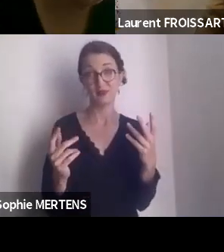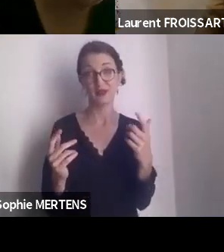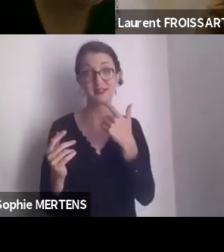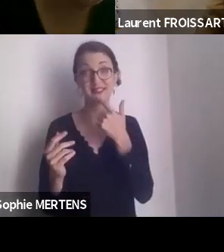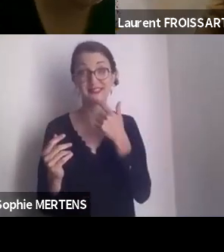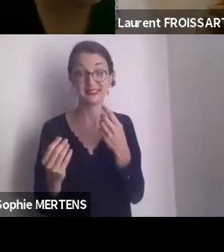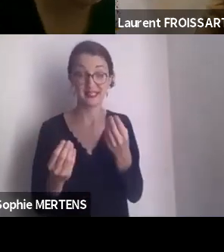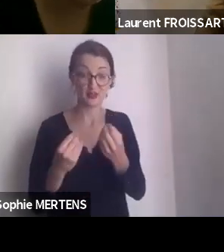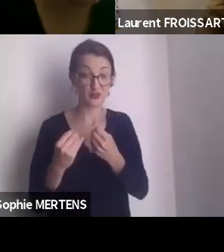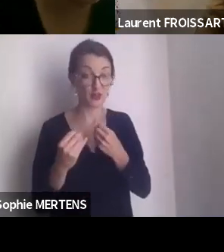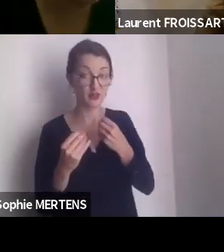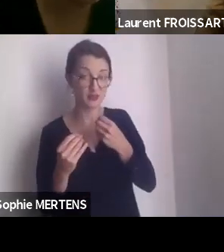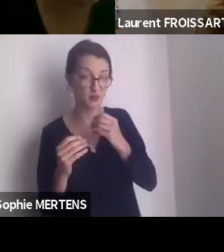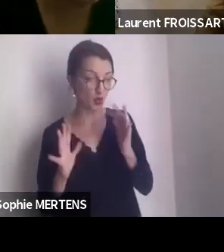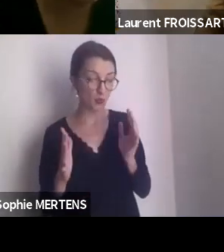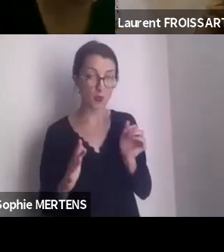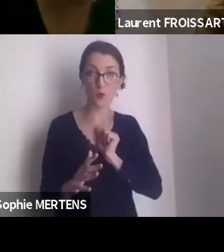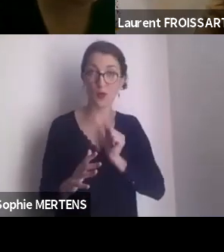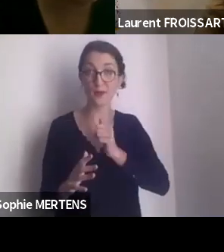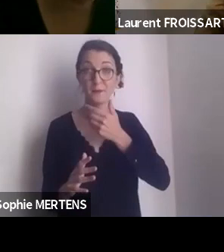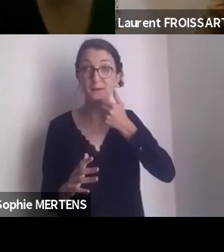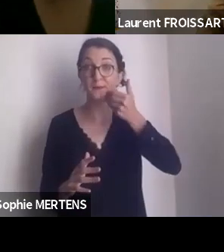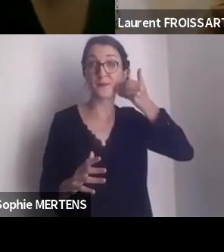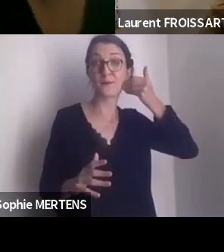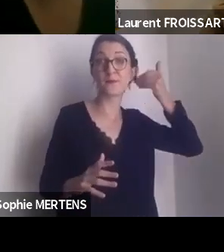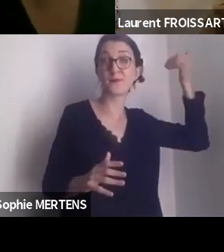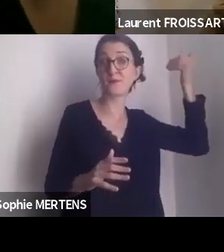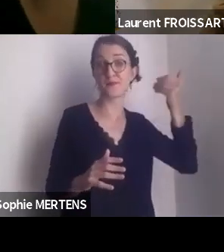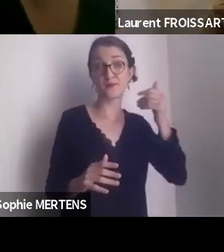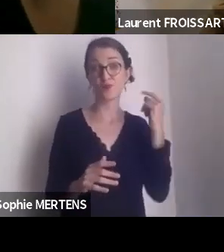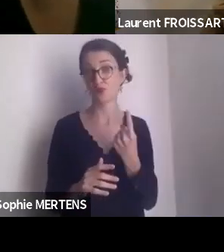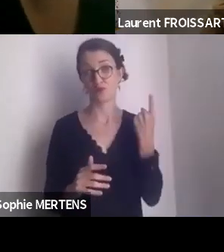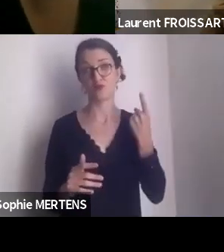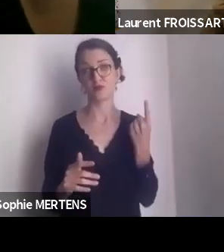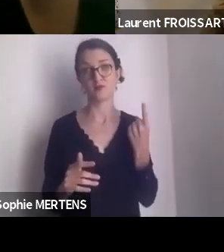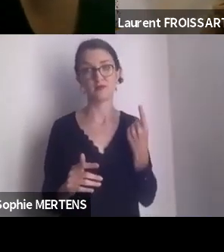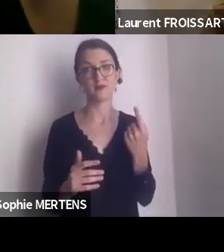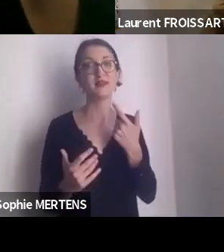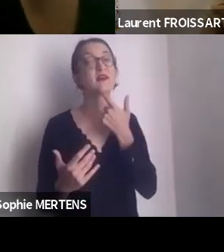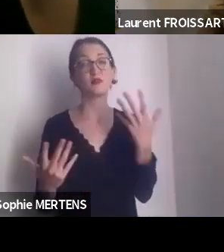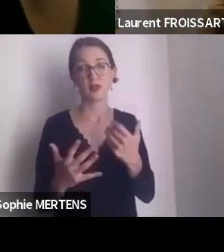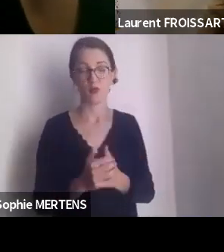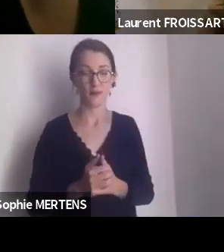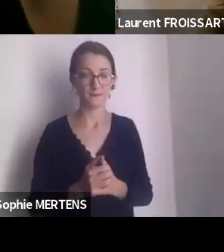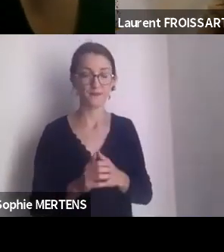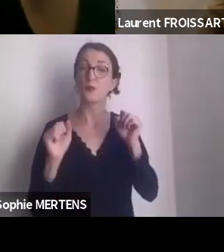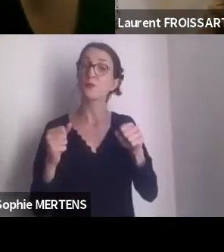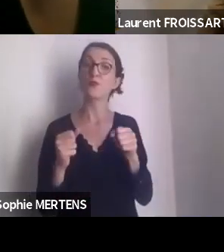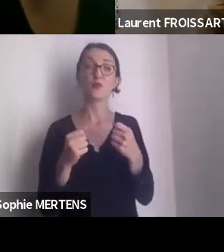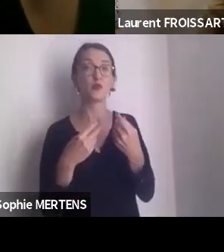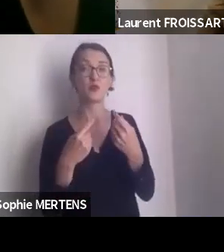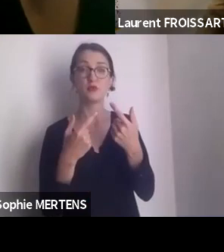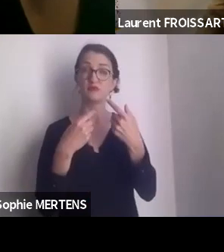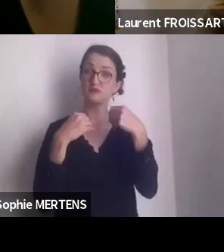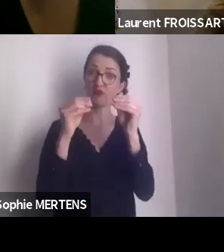continue. Ce que j'essaye d'expliquer par là, c'est qu'il vaut mieux un produit qui n'est pas 100% à l'image